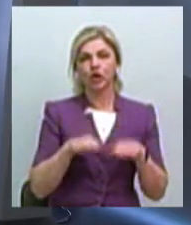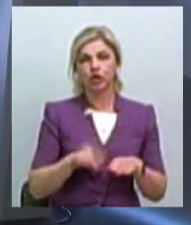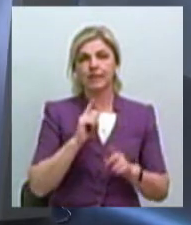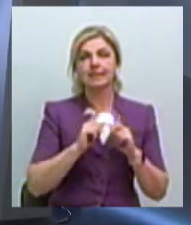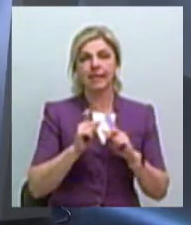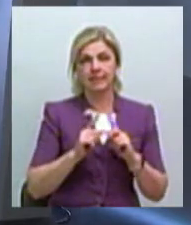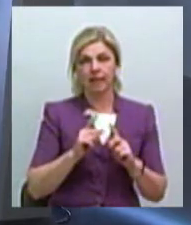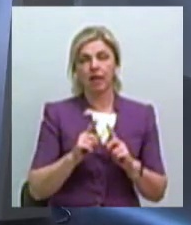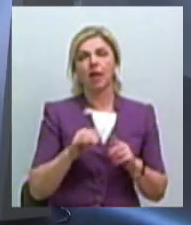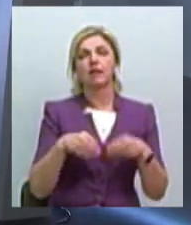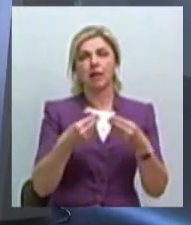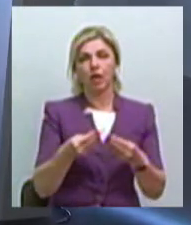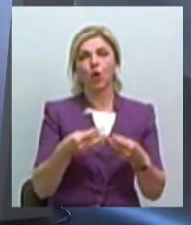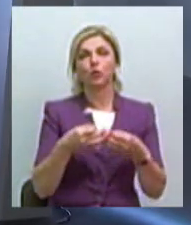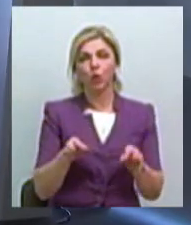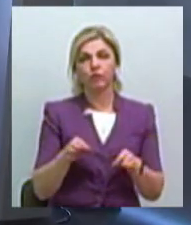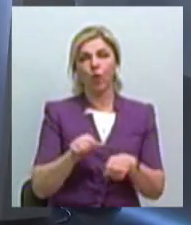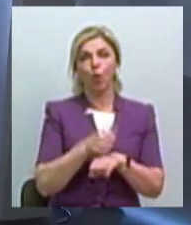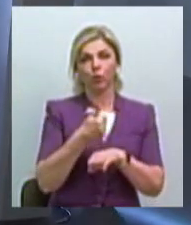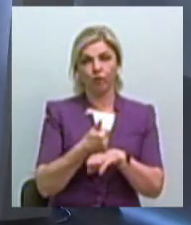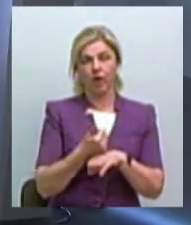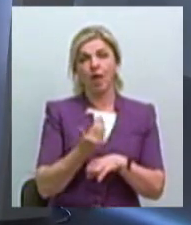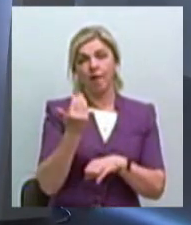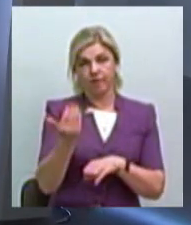і дається дозвіл голові, він ініціює свої